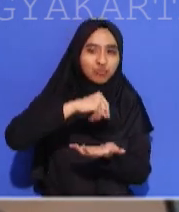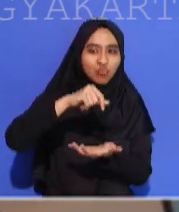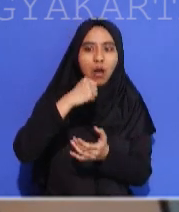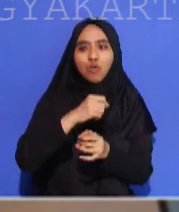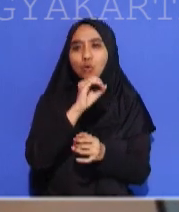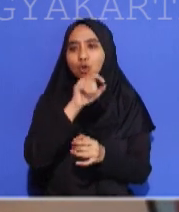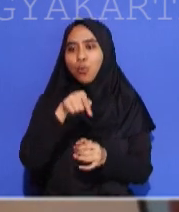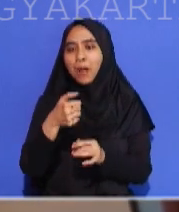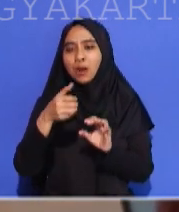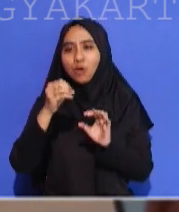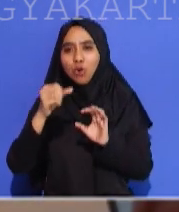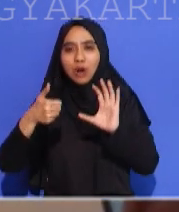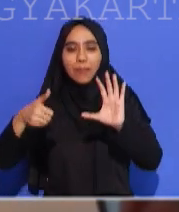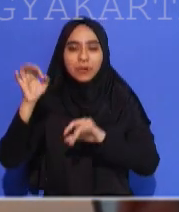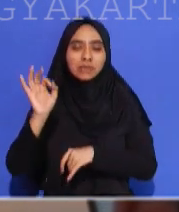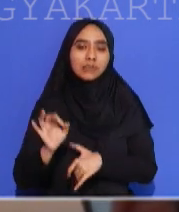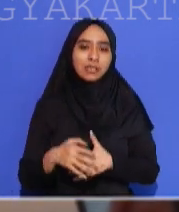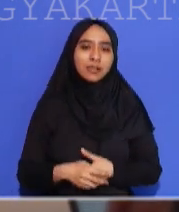05 agaraorkan